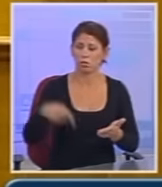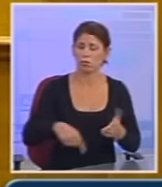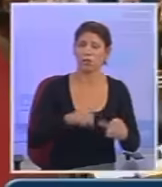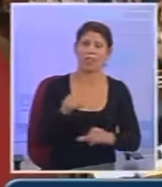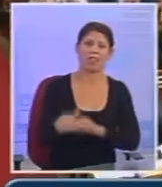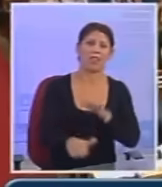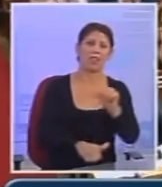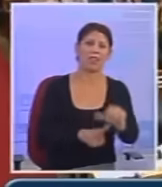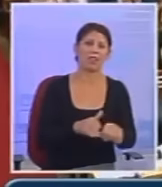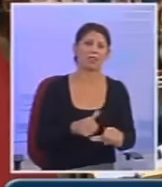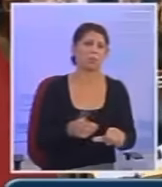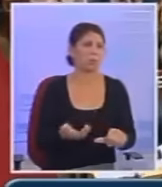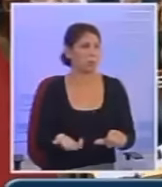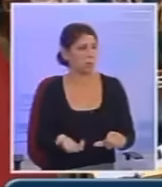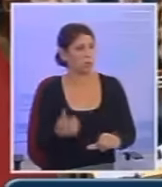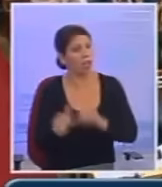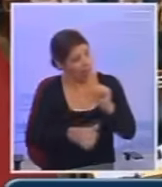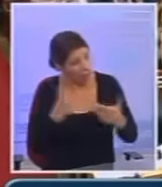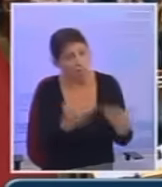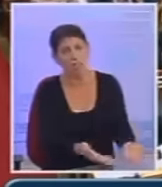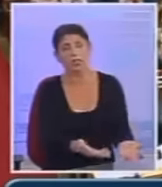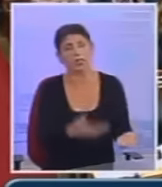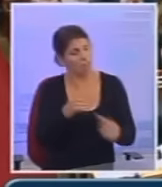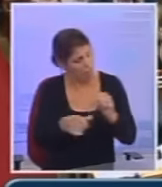Θα αλλάξω κι αυτά. Αλλάξτε τα, κύριε Τσίπρα.